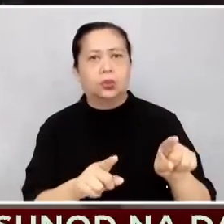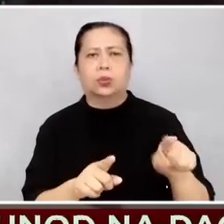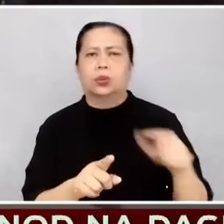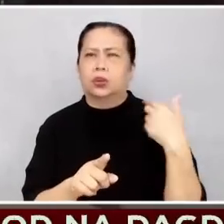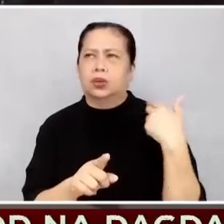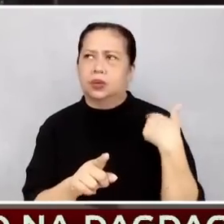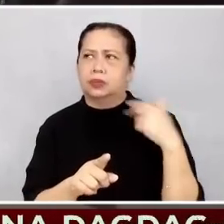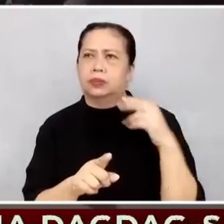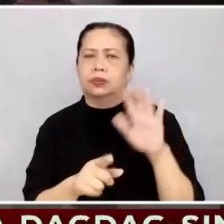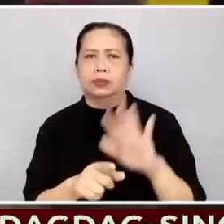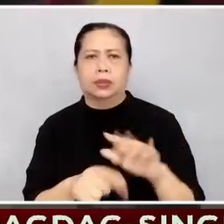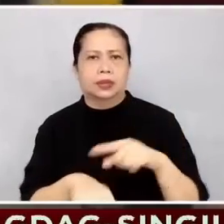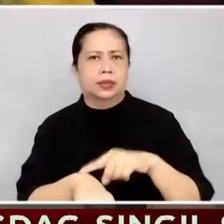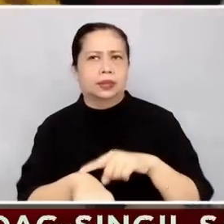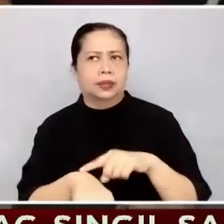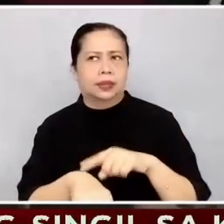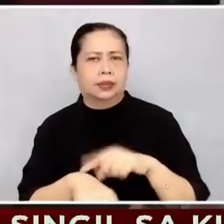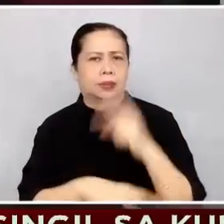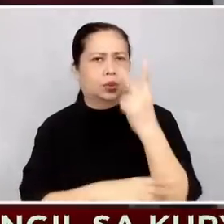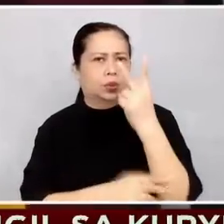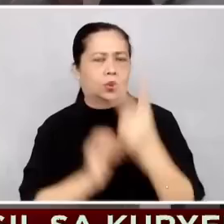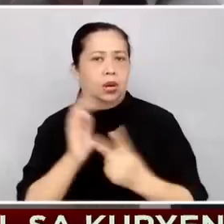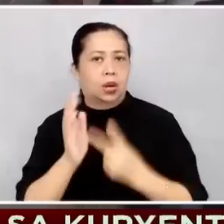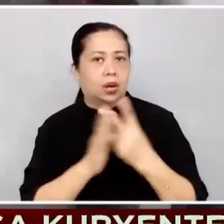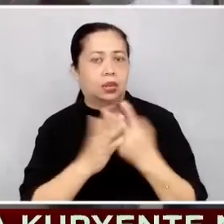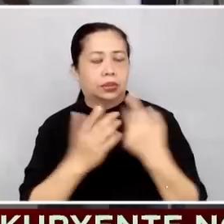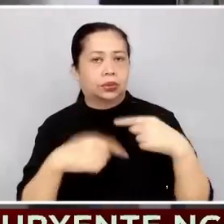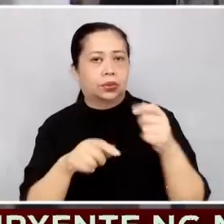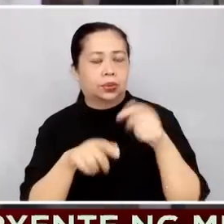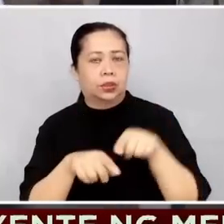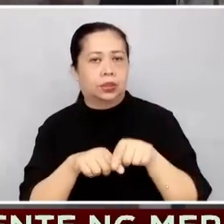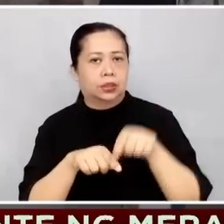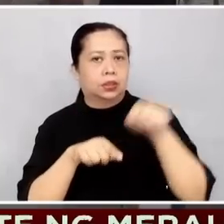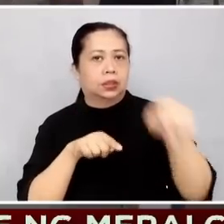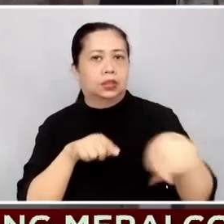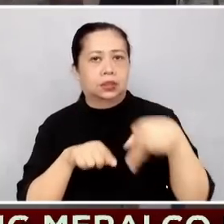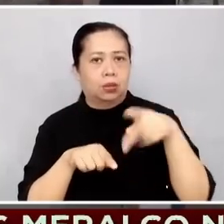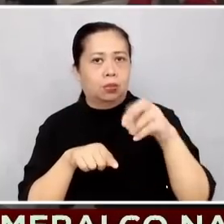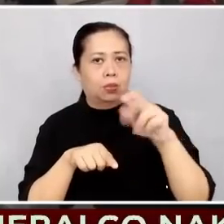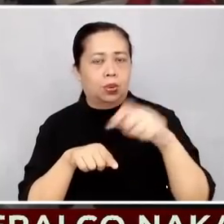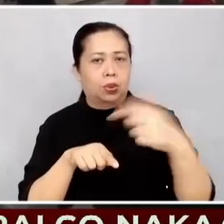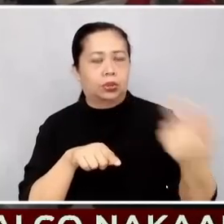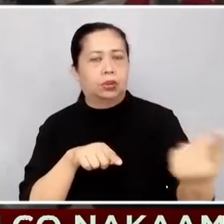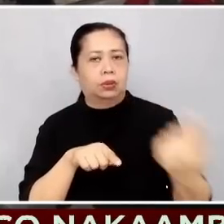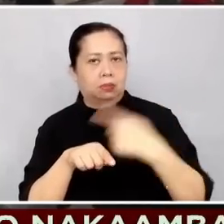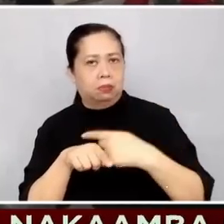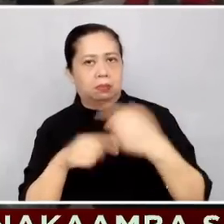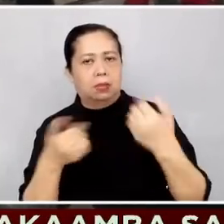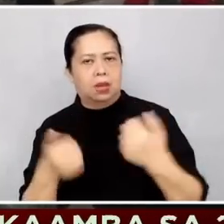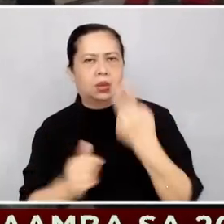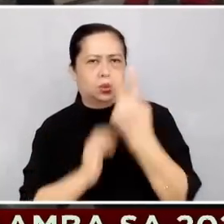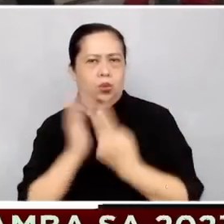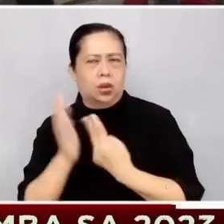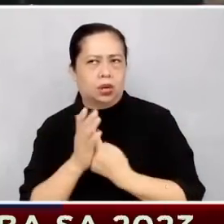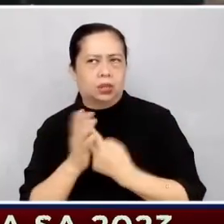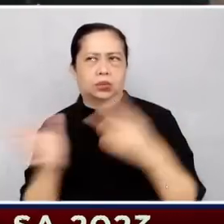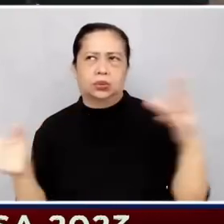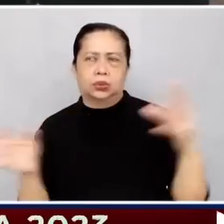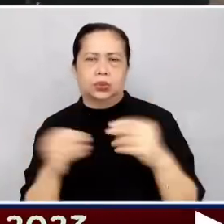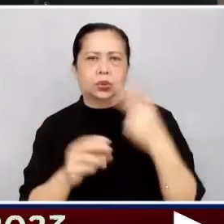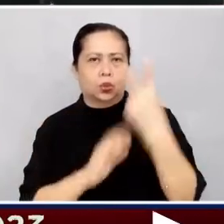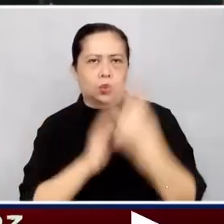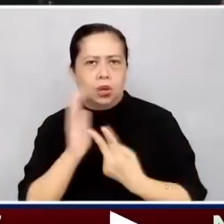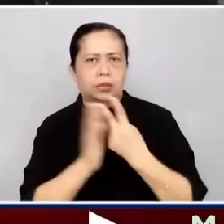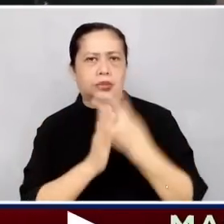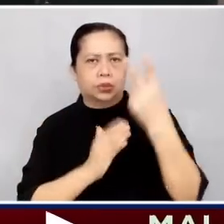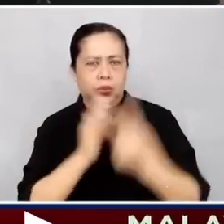mayroong time na 2 hours papunta sa kabilang port at yung isa namang na biyahe ay pabalik dito ng 2 hours. So every 2 hours yung